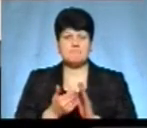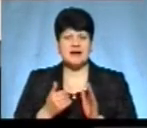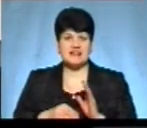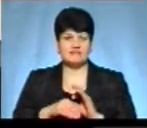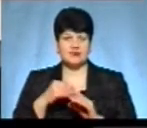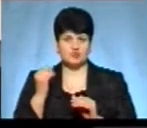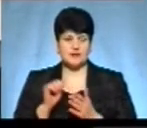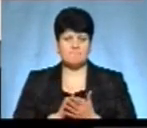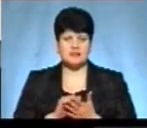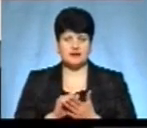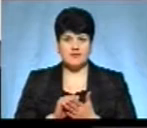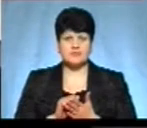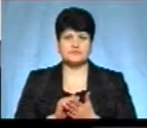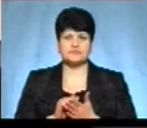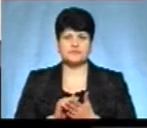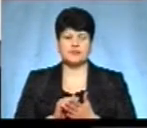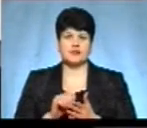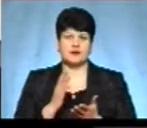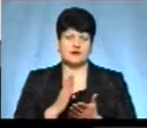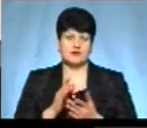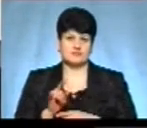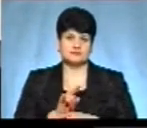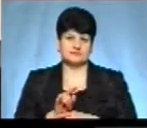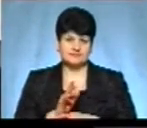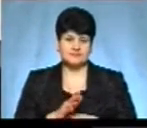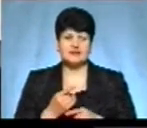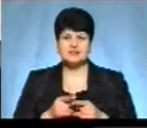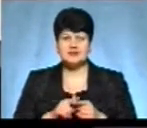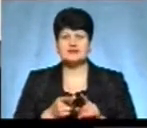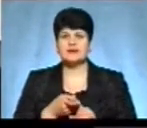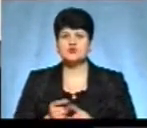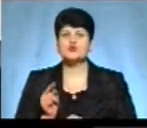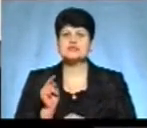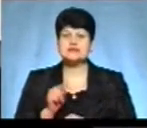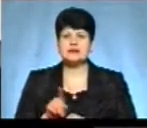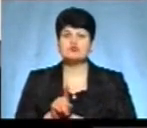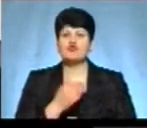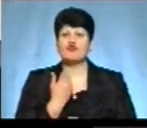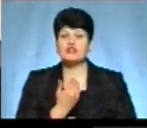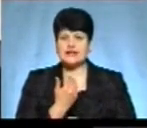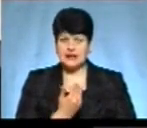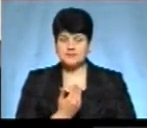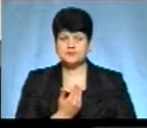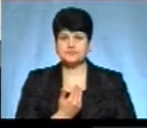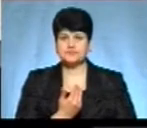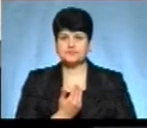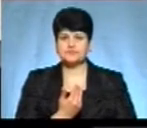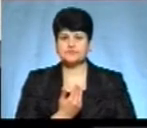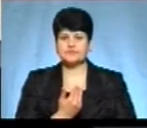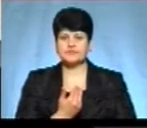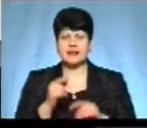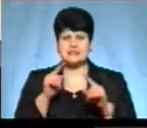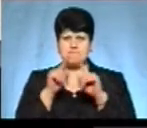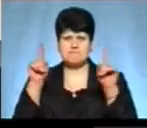матеріалах послуговуються маніпуляцією. Перш за все, це пов'язано із тим, що вони з